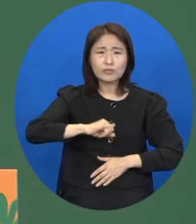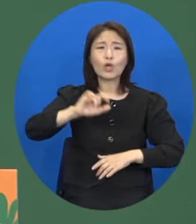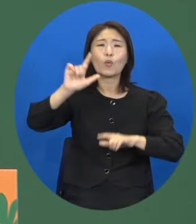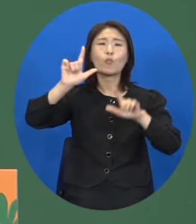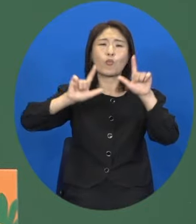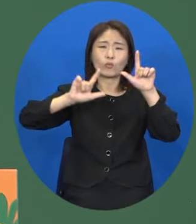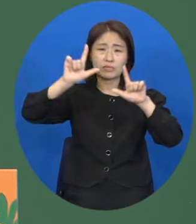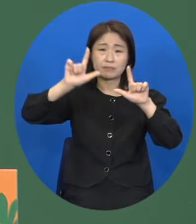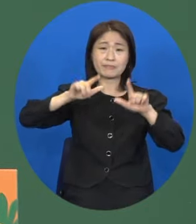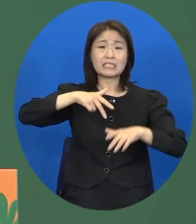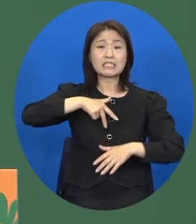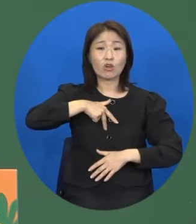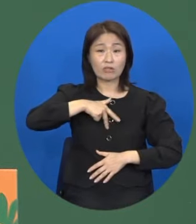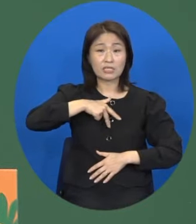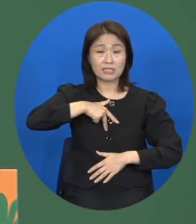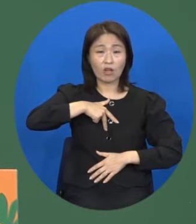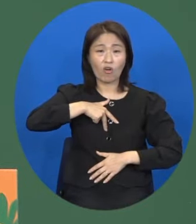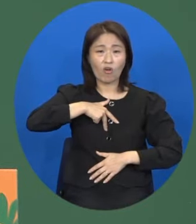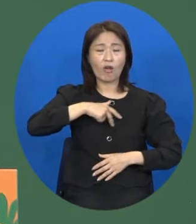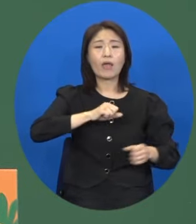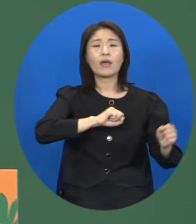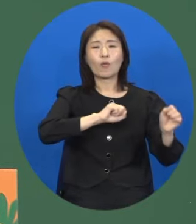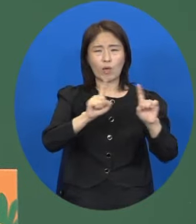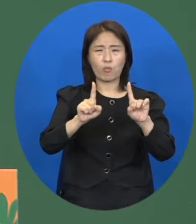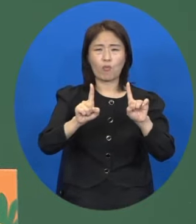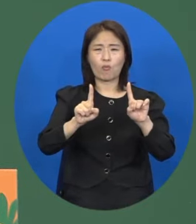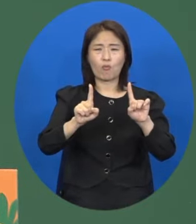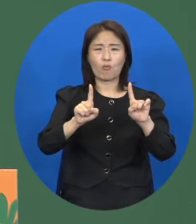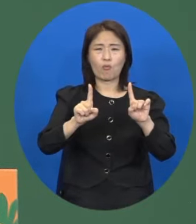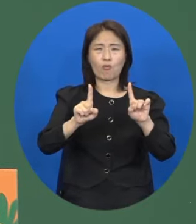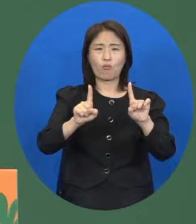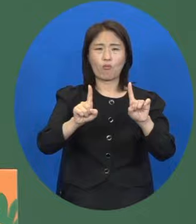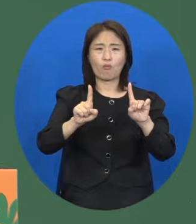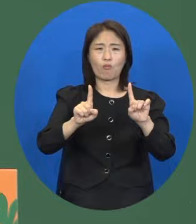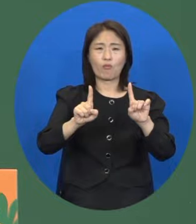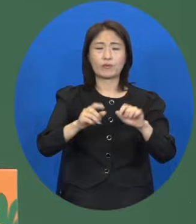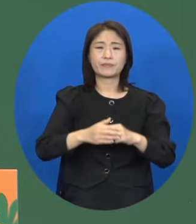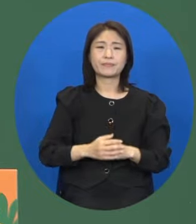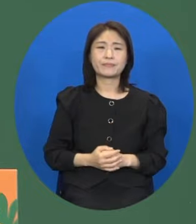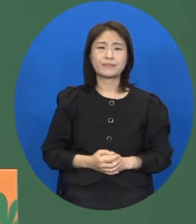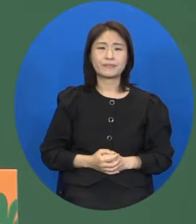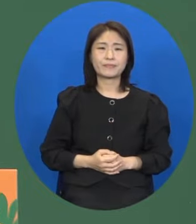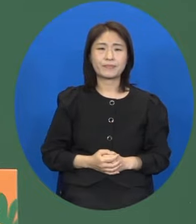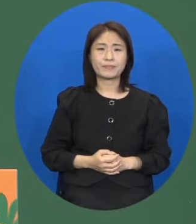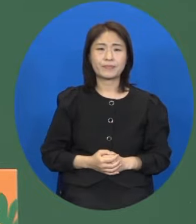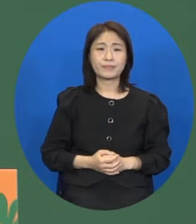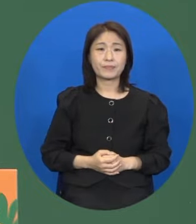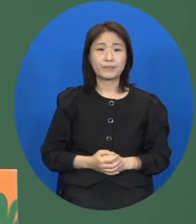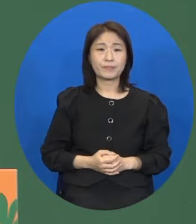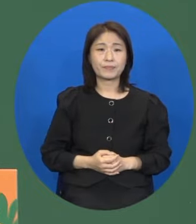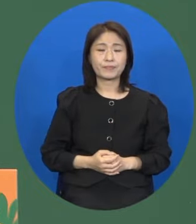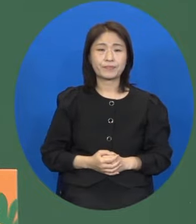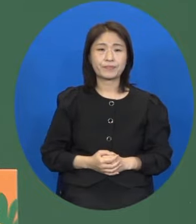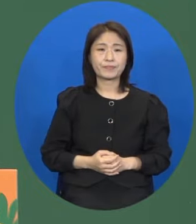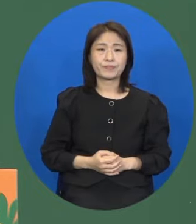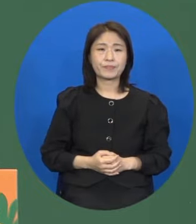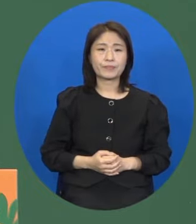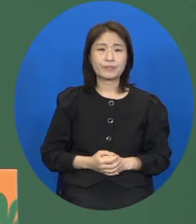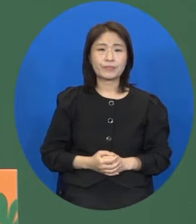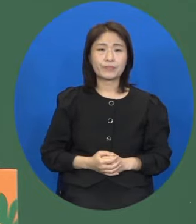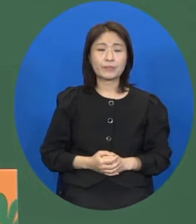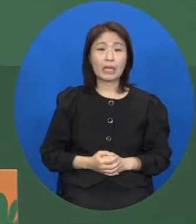자녀라고 하는 정체성을 회복시켜 주신다는 말씀이 되겠습니다. 요한복음 9장